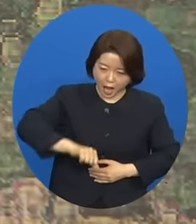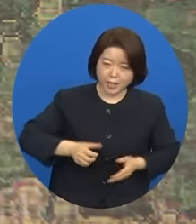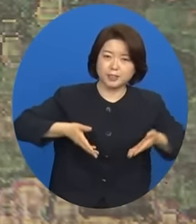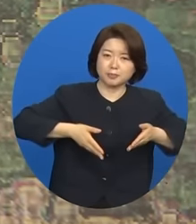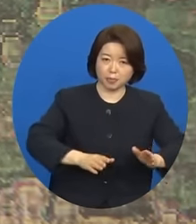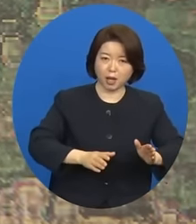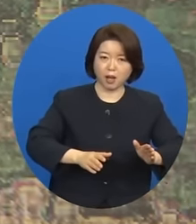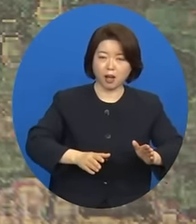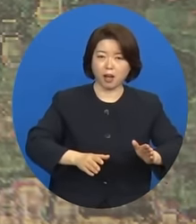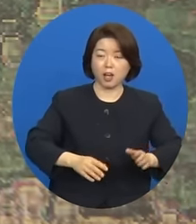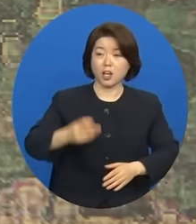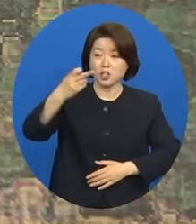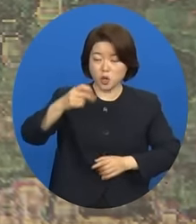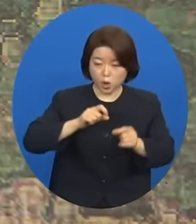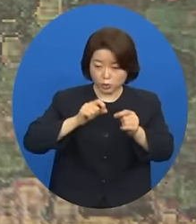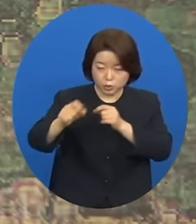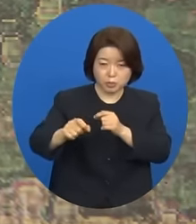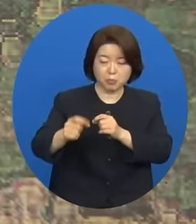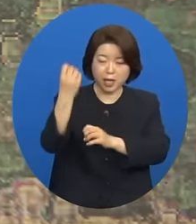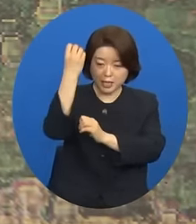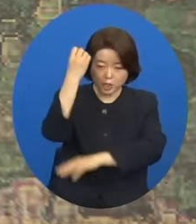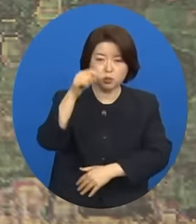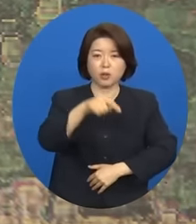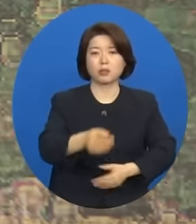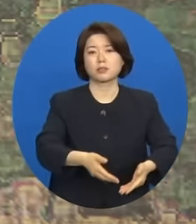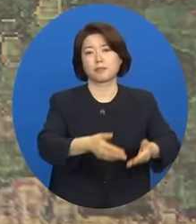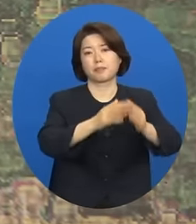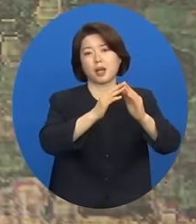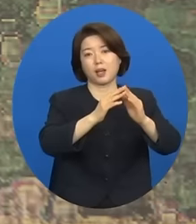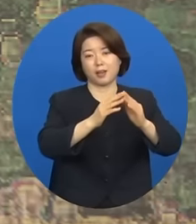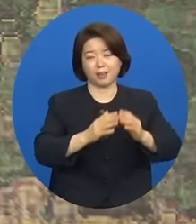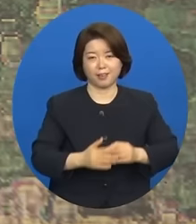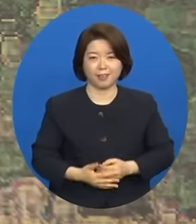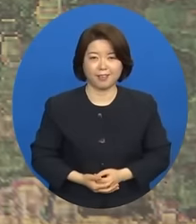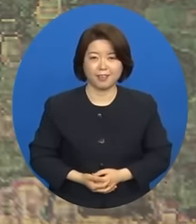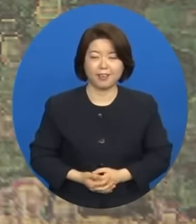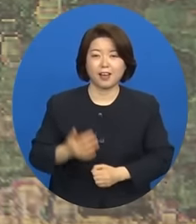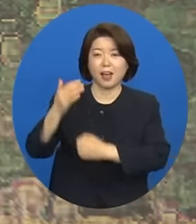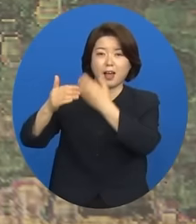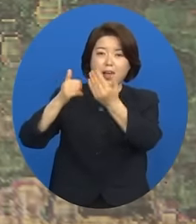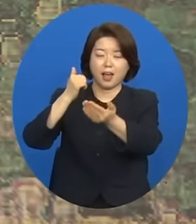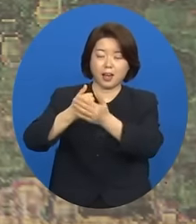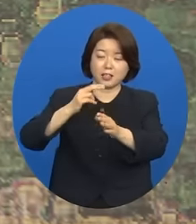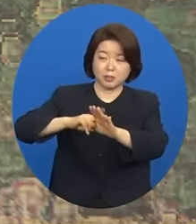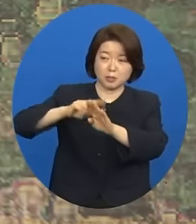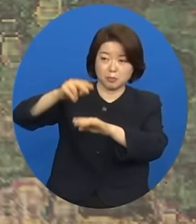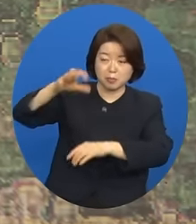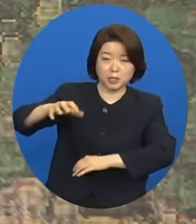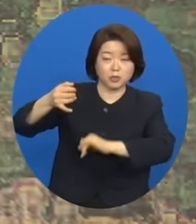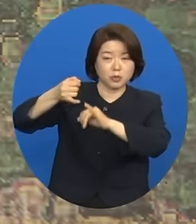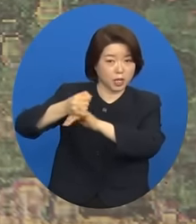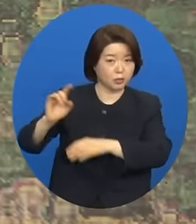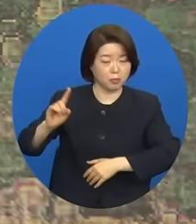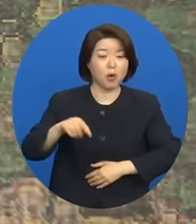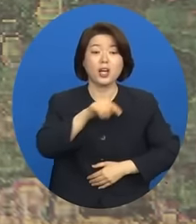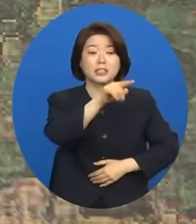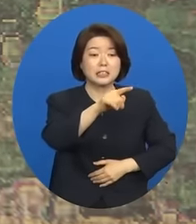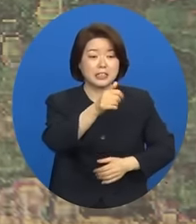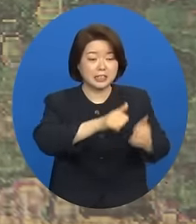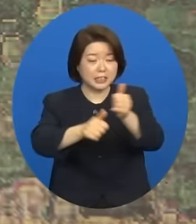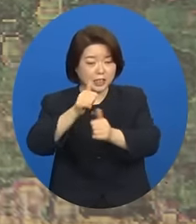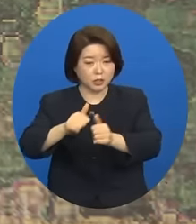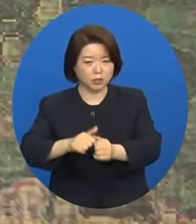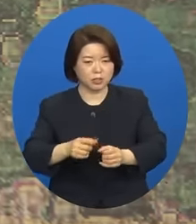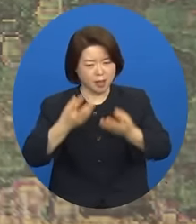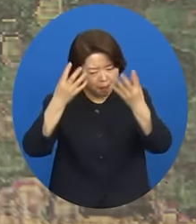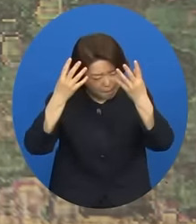낳음으로써 열두 지파의 기초가 여기서 세워지죠. 그러니까 하나님께서 베델에서 무슨 약속을 하셨냐면 너의 자손이 띠끌같이